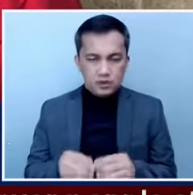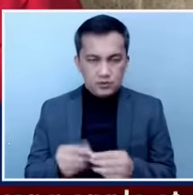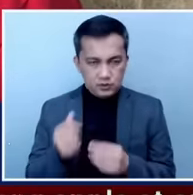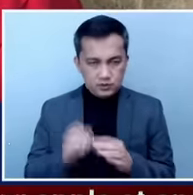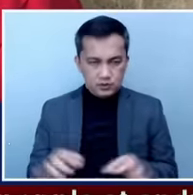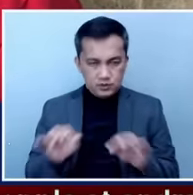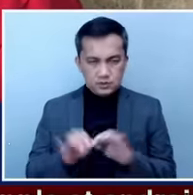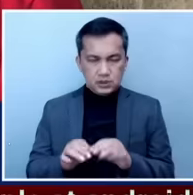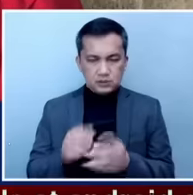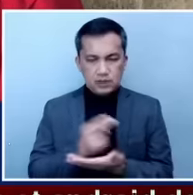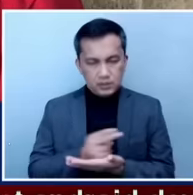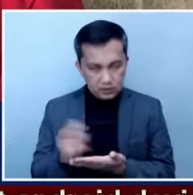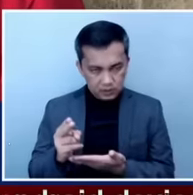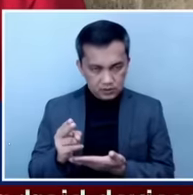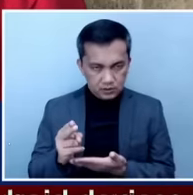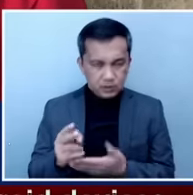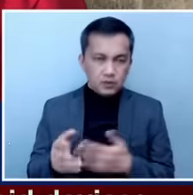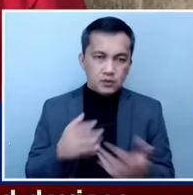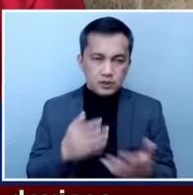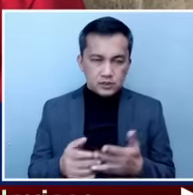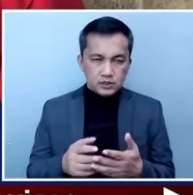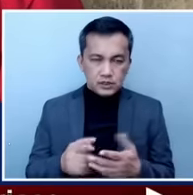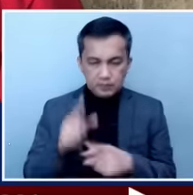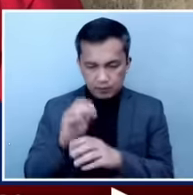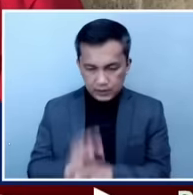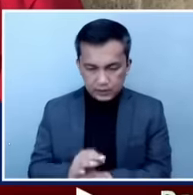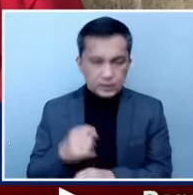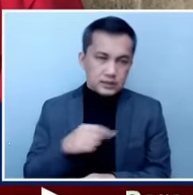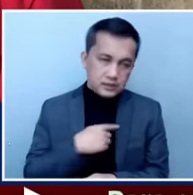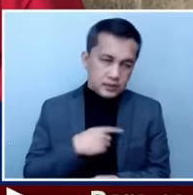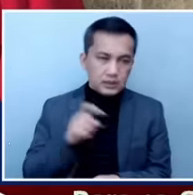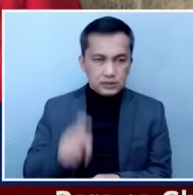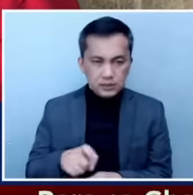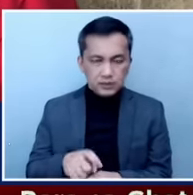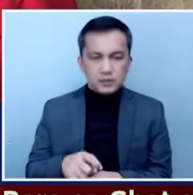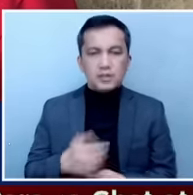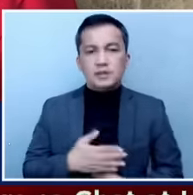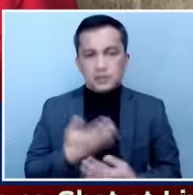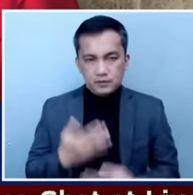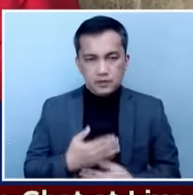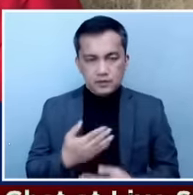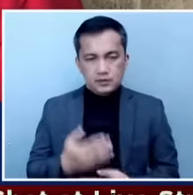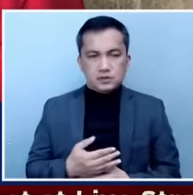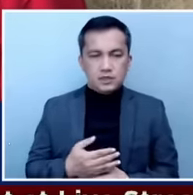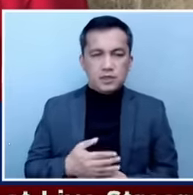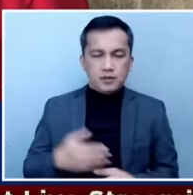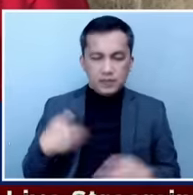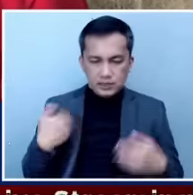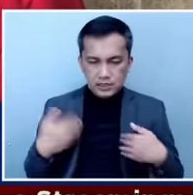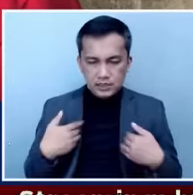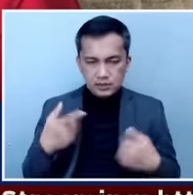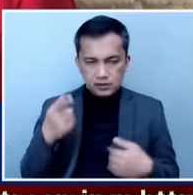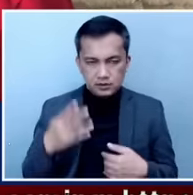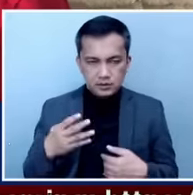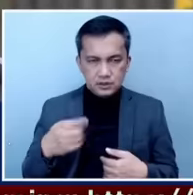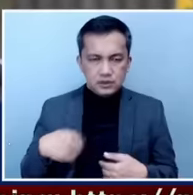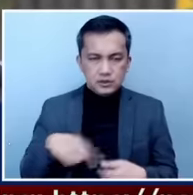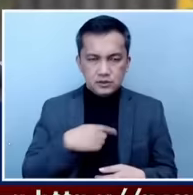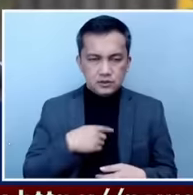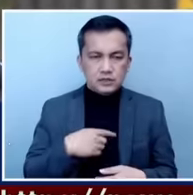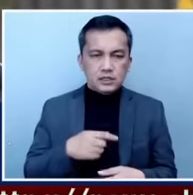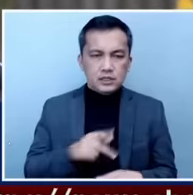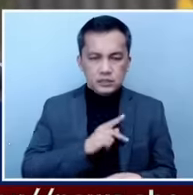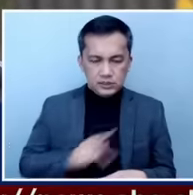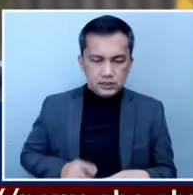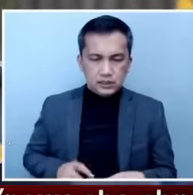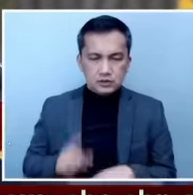maging banal at kung ano man ang panata natin ay dapat maging kalugod-lugod sa batang Diyos na itinuturing nating hari ng Tondo. We've